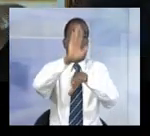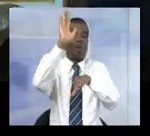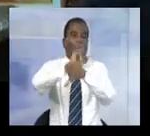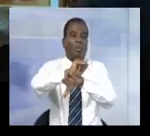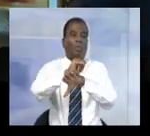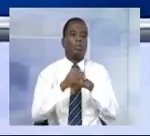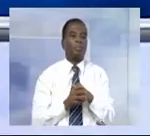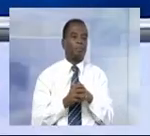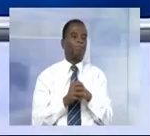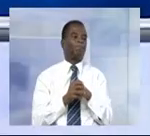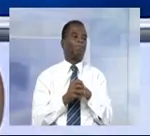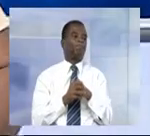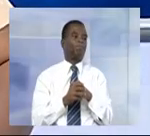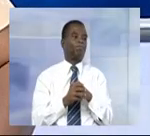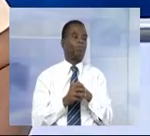d'Ivoire.